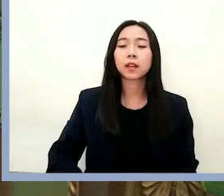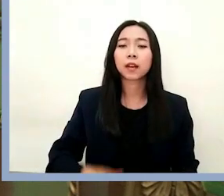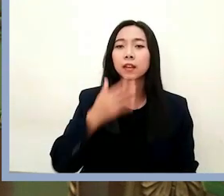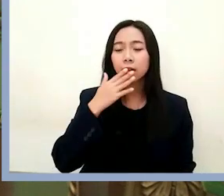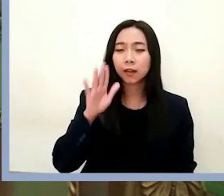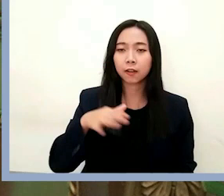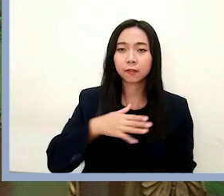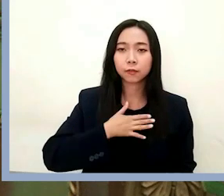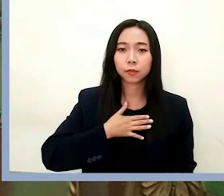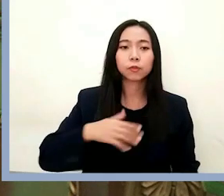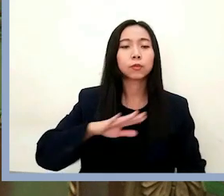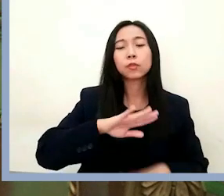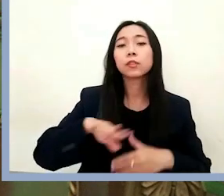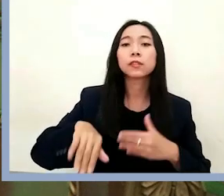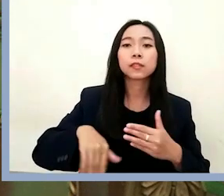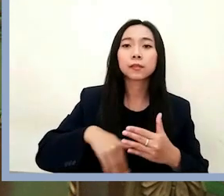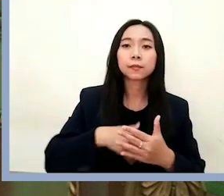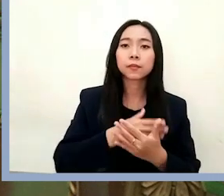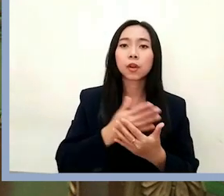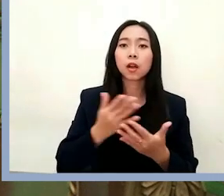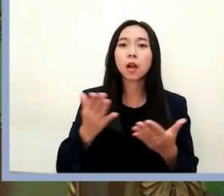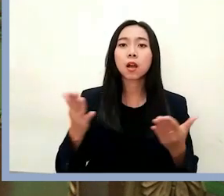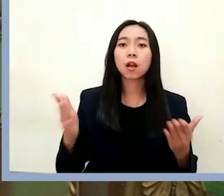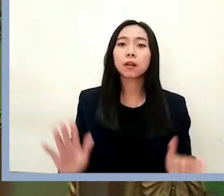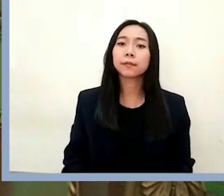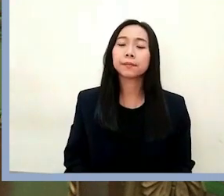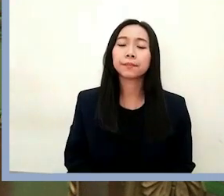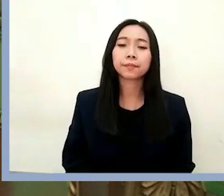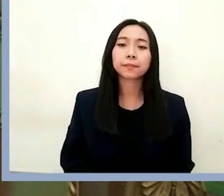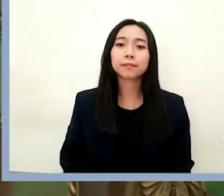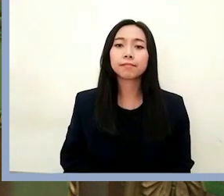melangkah terus namun